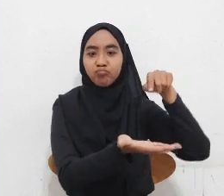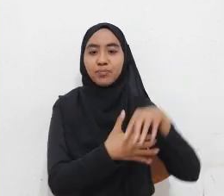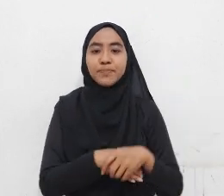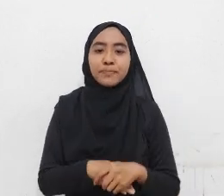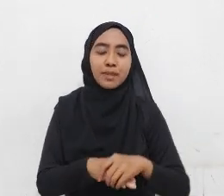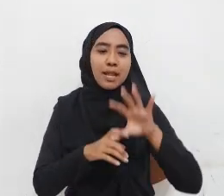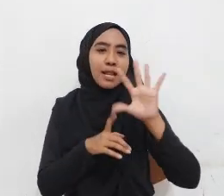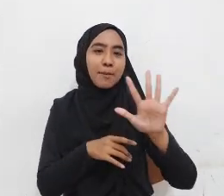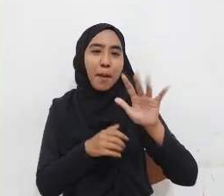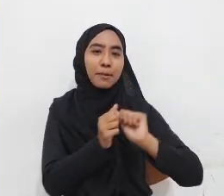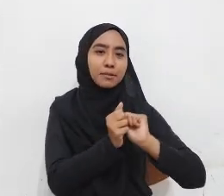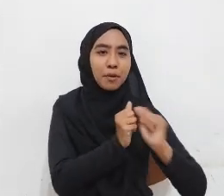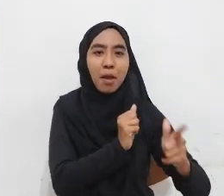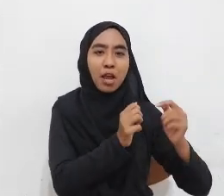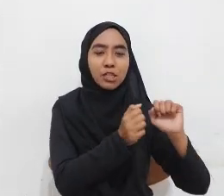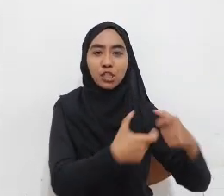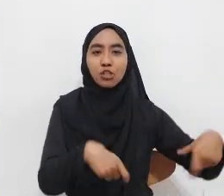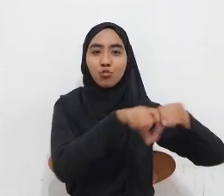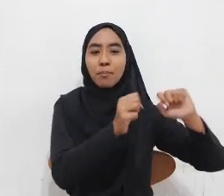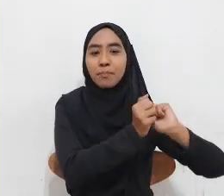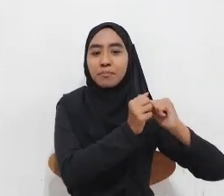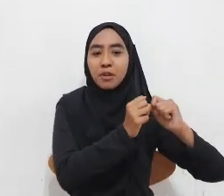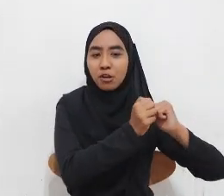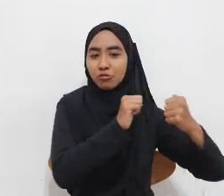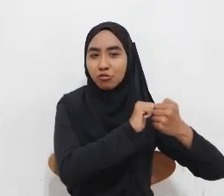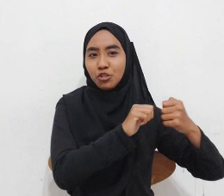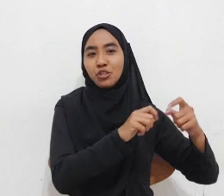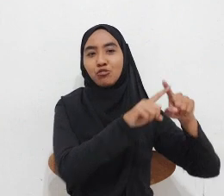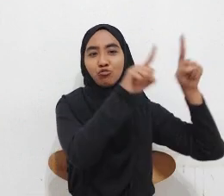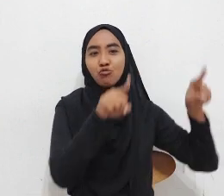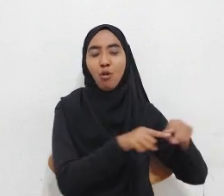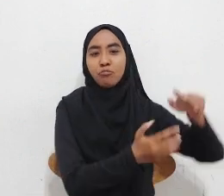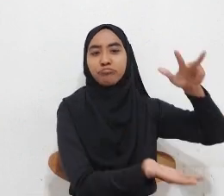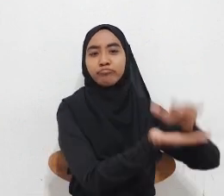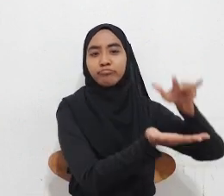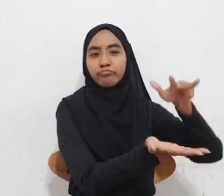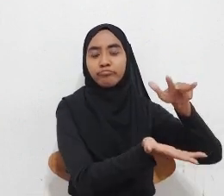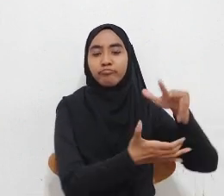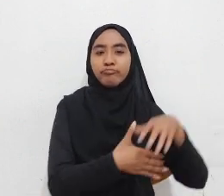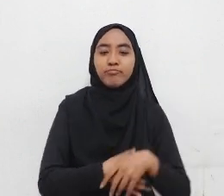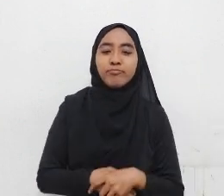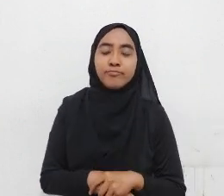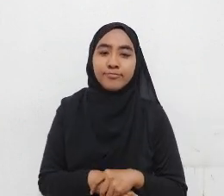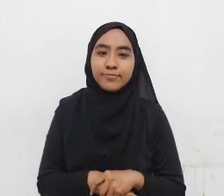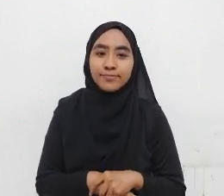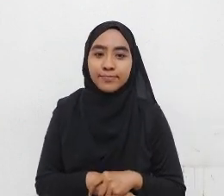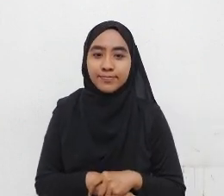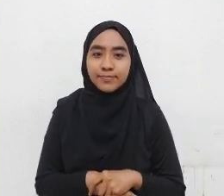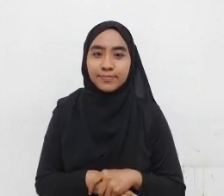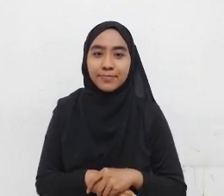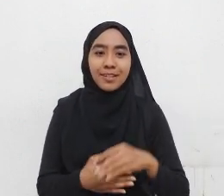lembaga. 5. Membayar panjar biaya perkara sesuai dengan SK yang ditetapkan.